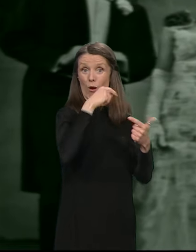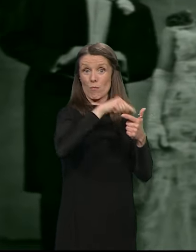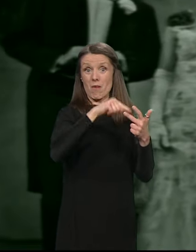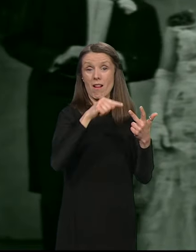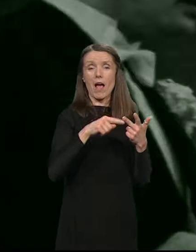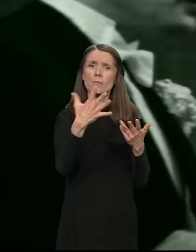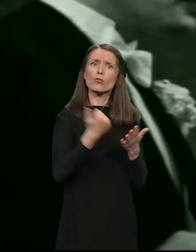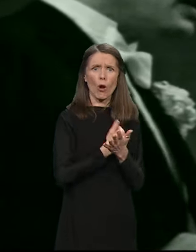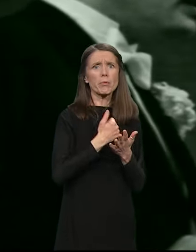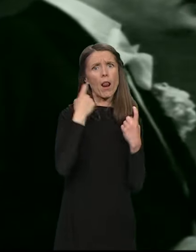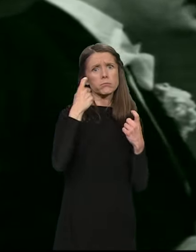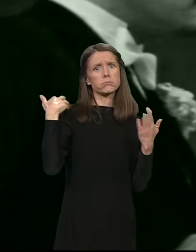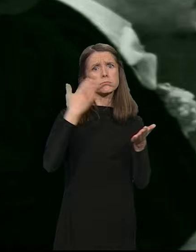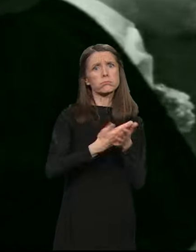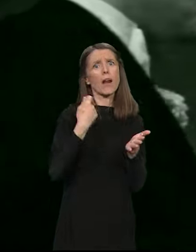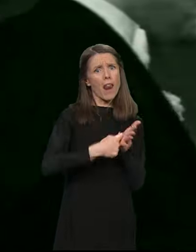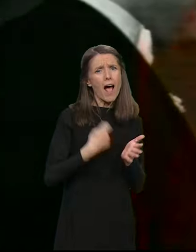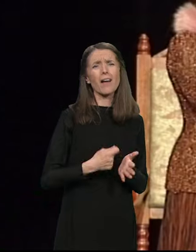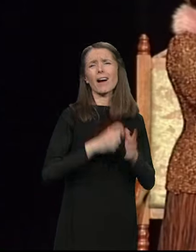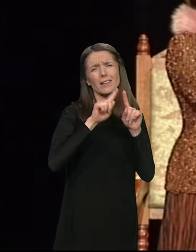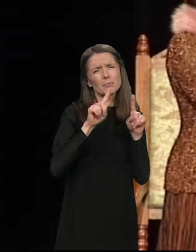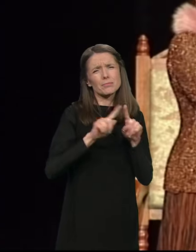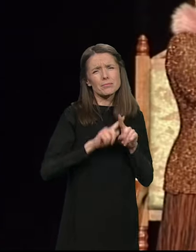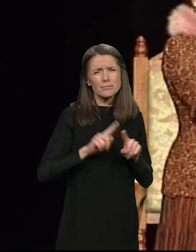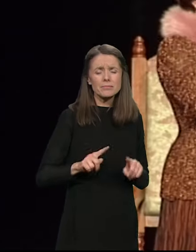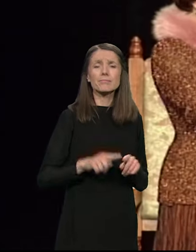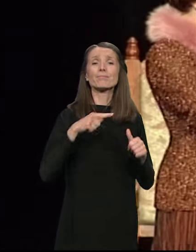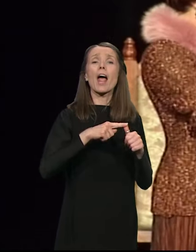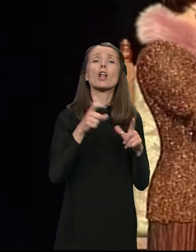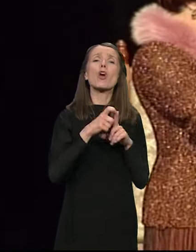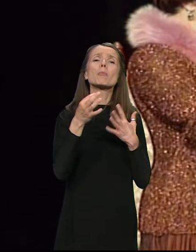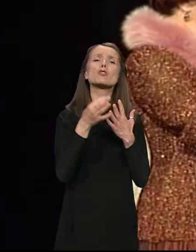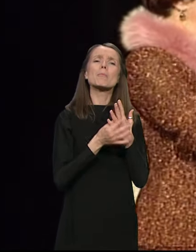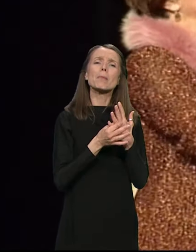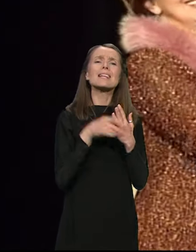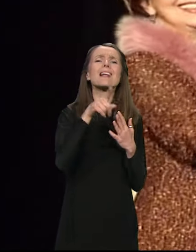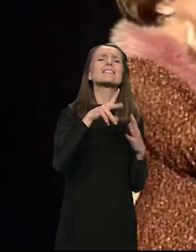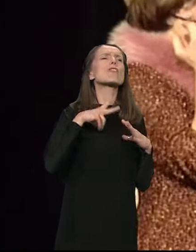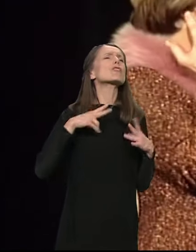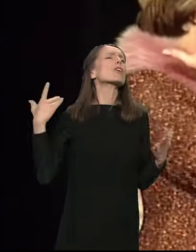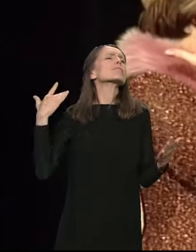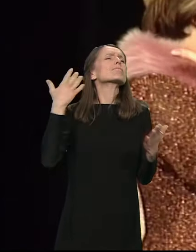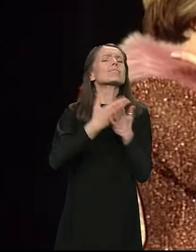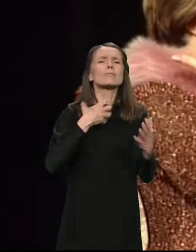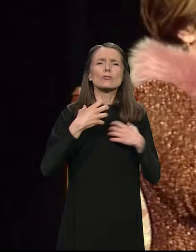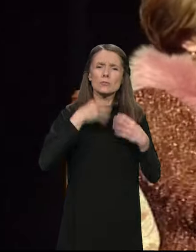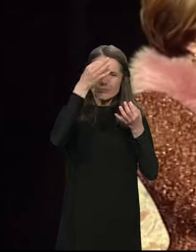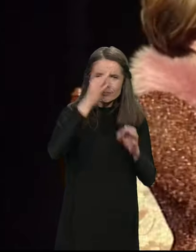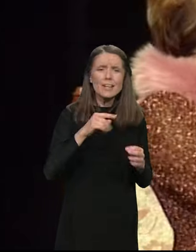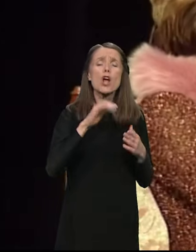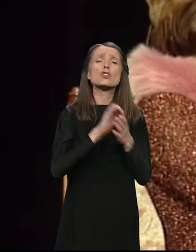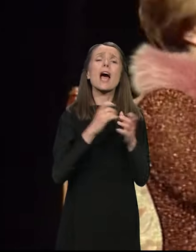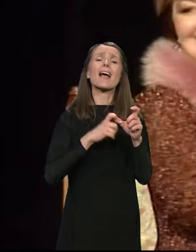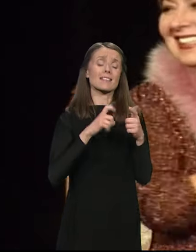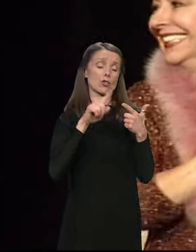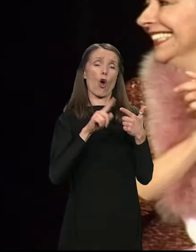predan rad dobila je sve značajne nagrade i priznanja, među kojima su Dobričin prsten za životno delo, nagrada Žanka Stokić koja se